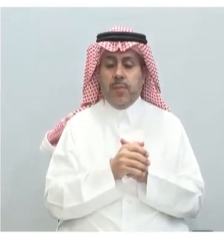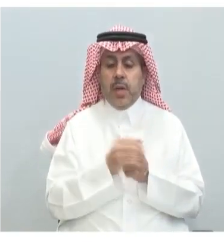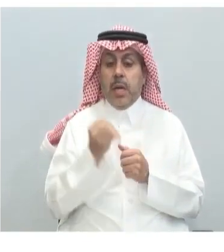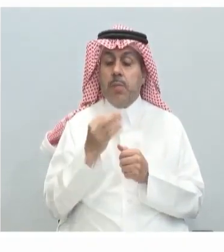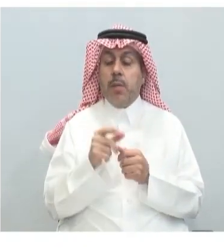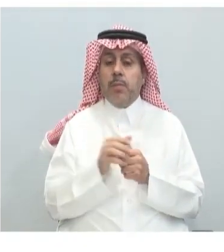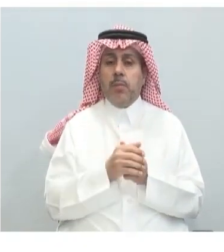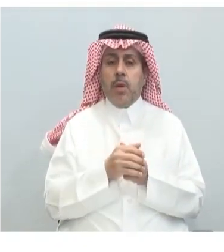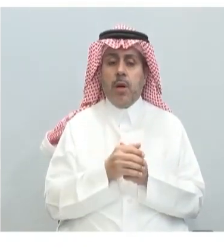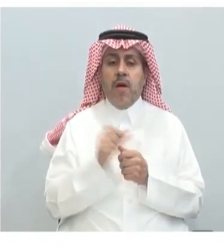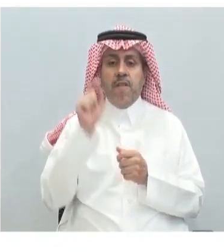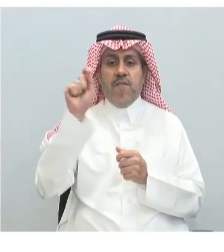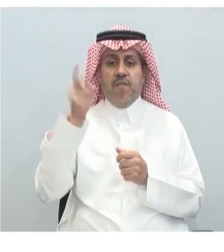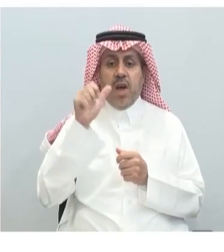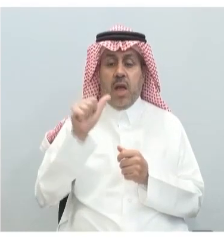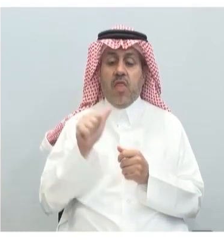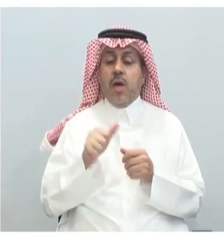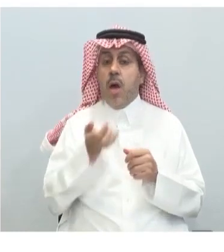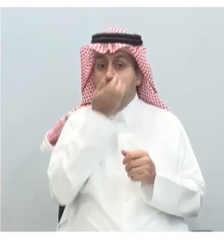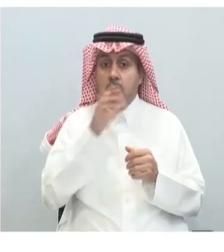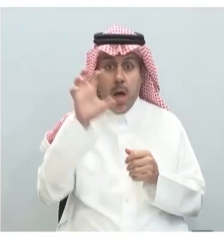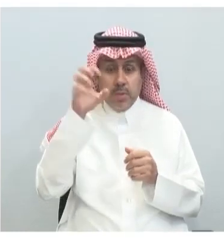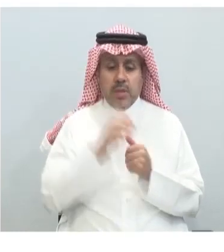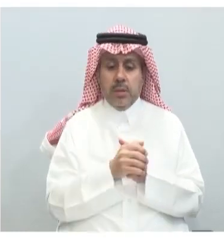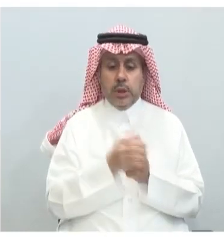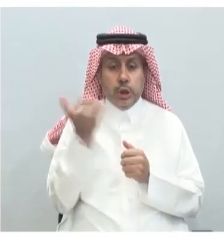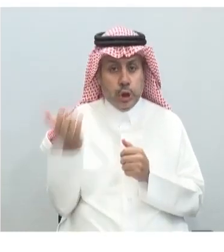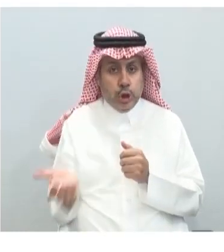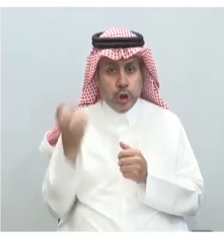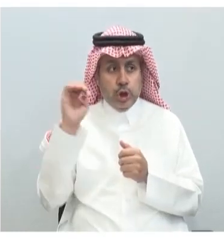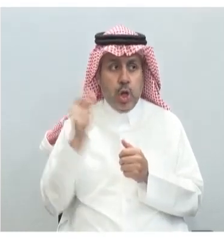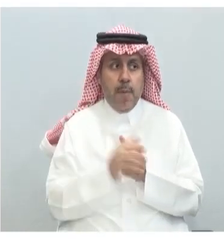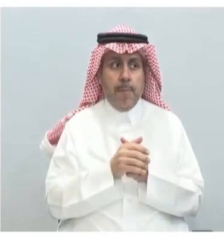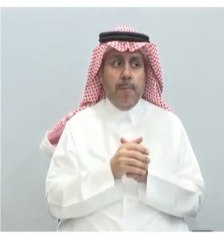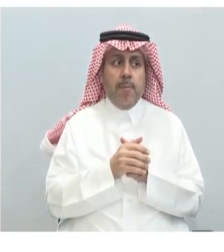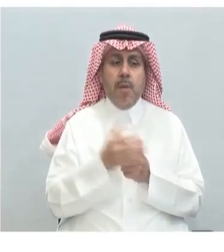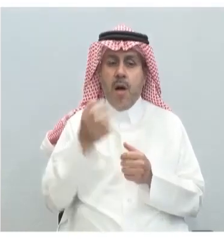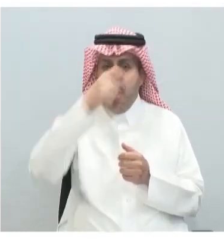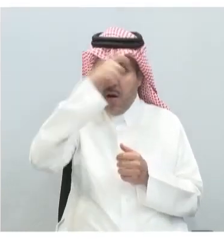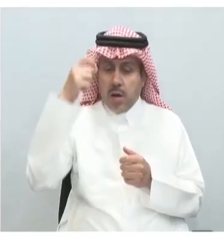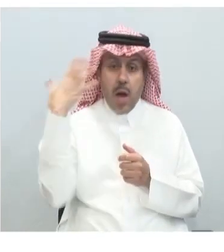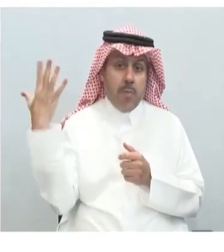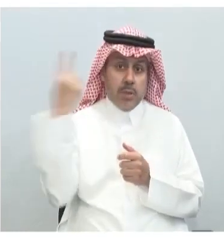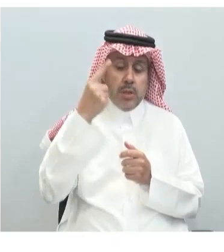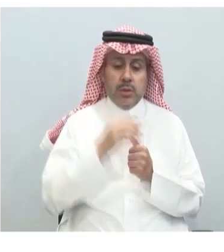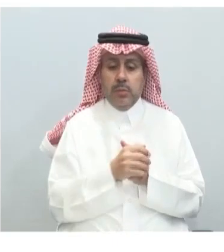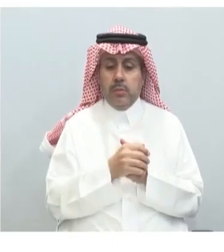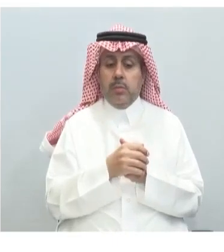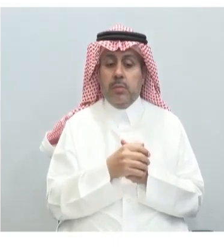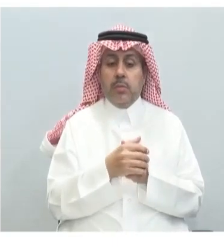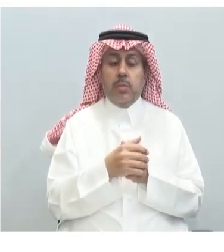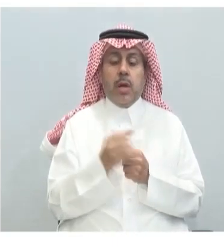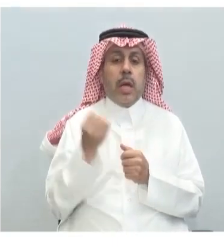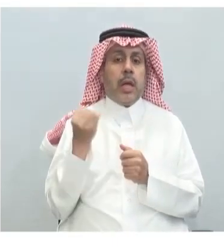لديك لو فرضنا ان الماء 50 وهو اعطاني اياها اساسا جرام درجه الحراره مثلا 15 القيمه ل هنا